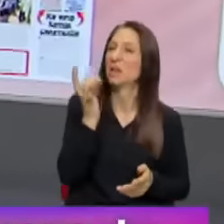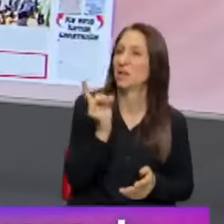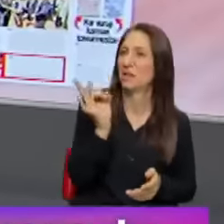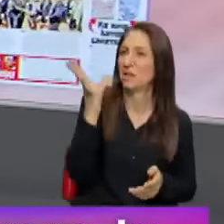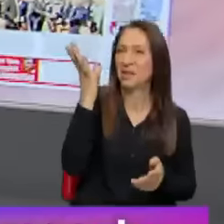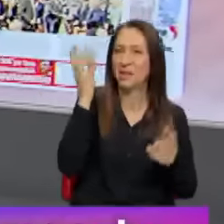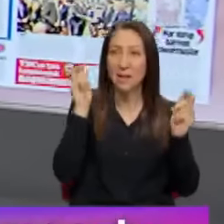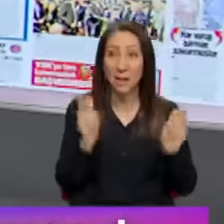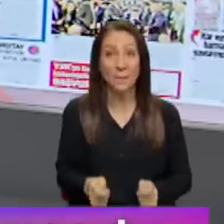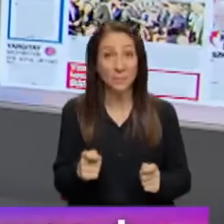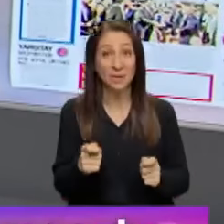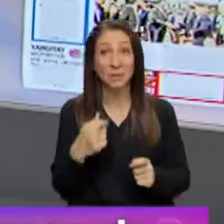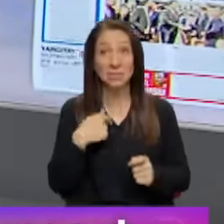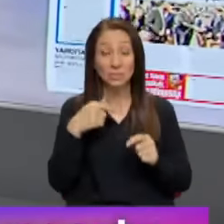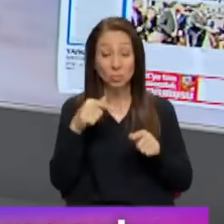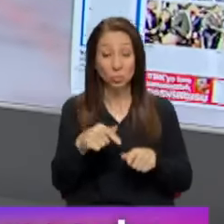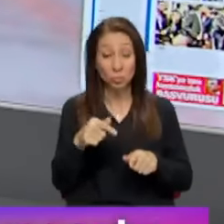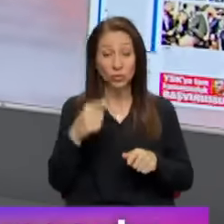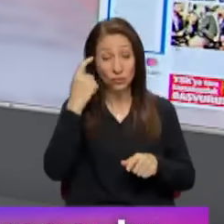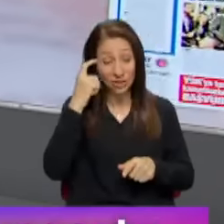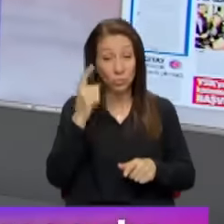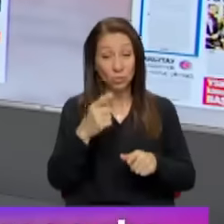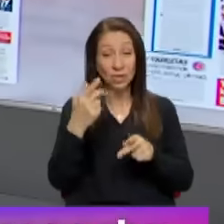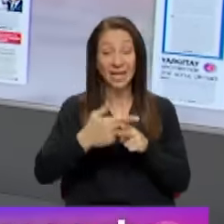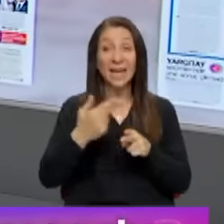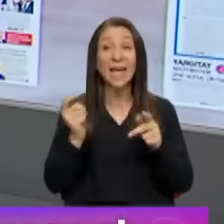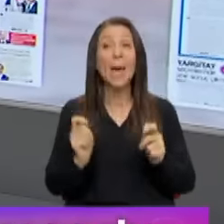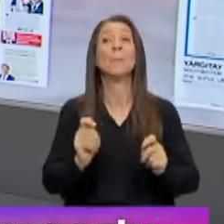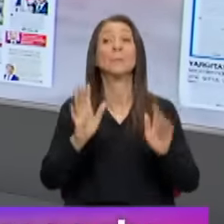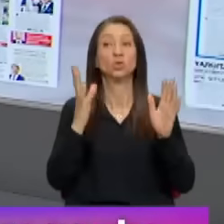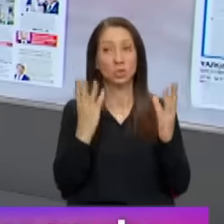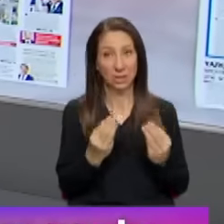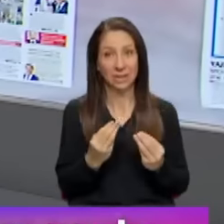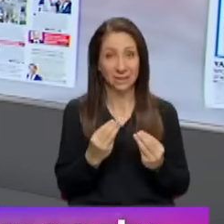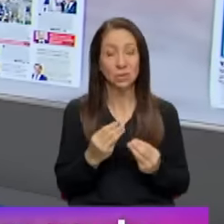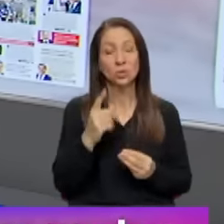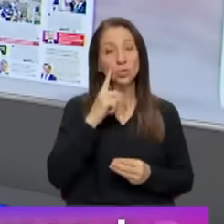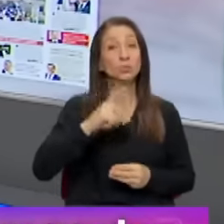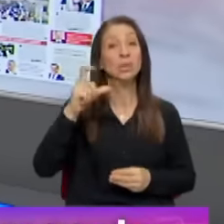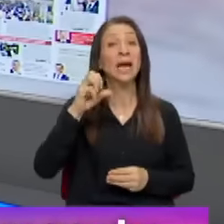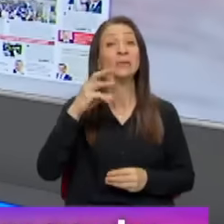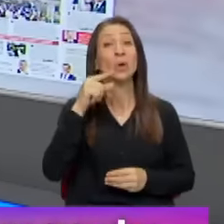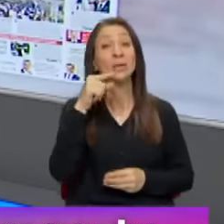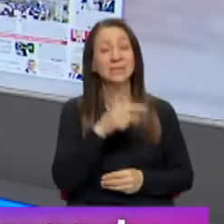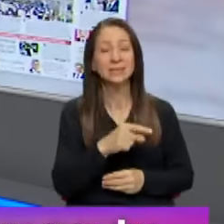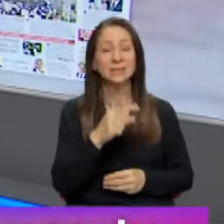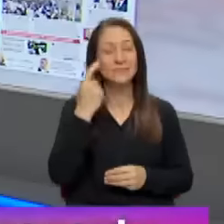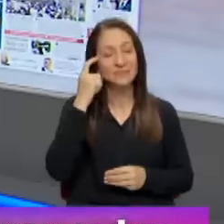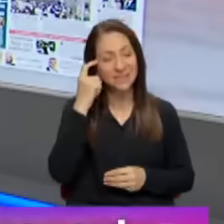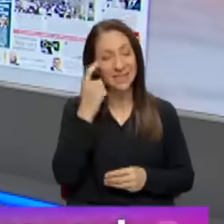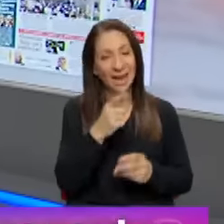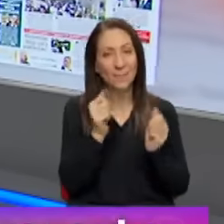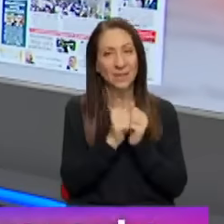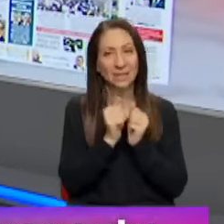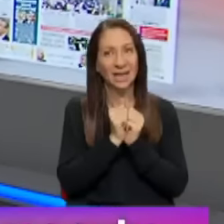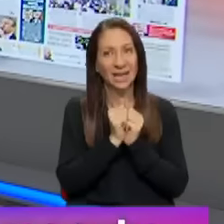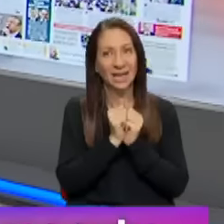yaklaşım sergilerken biz bu tezi ve bu deneyi yapmamış olsaydık Cumhurbaşkanı Erdoğan'ın yaklaşımıyla